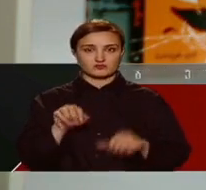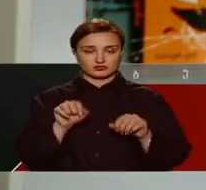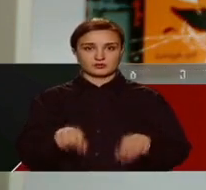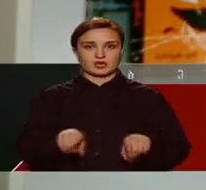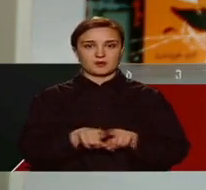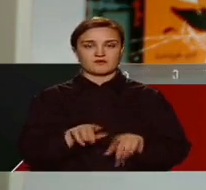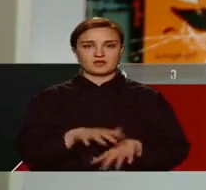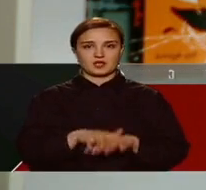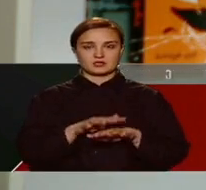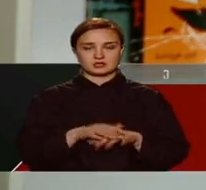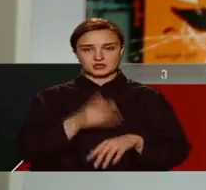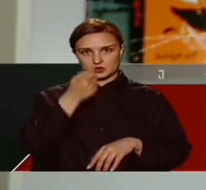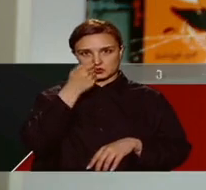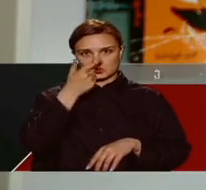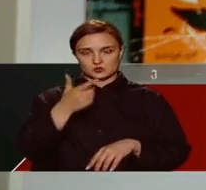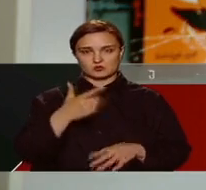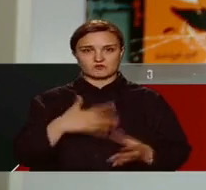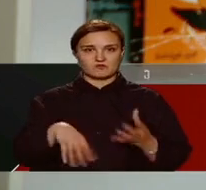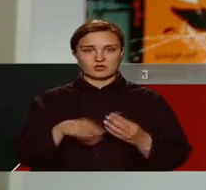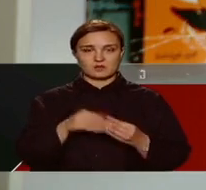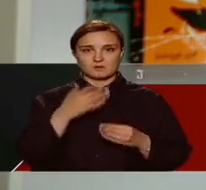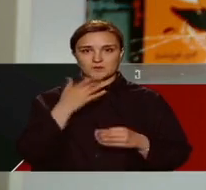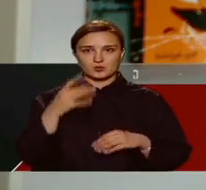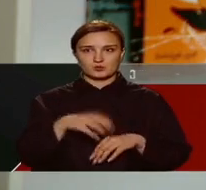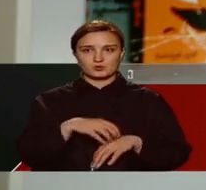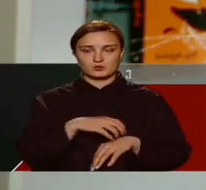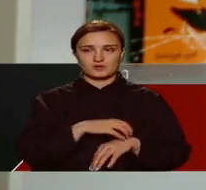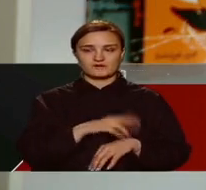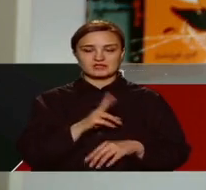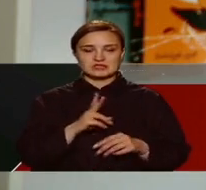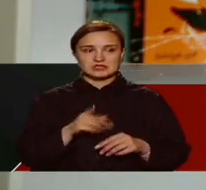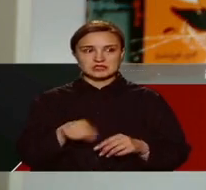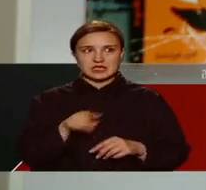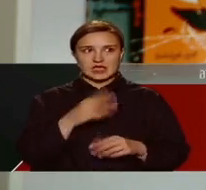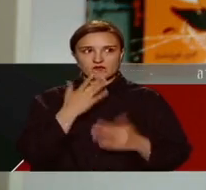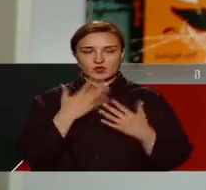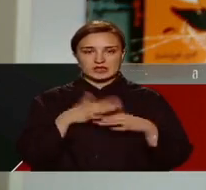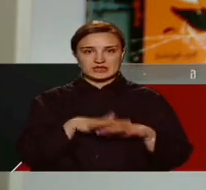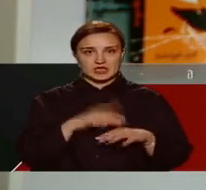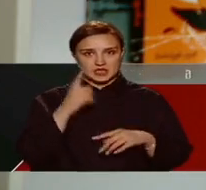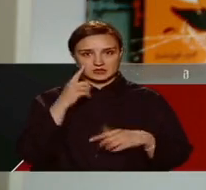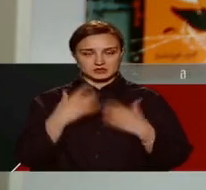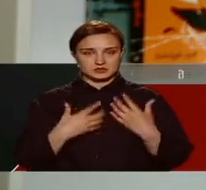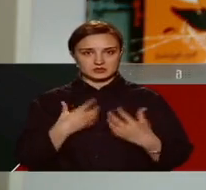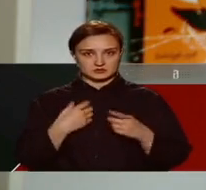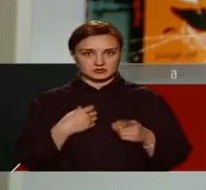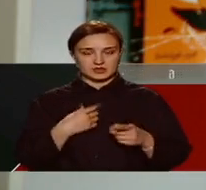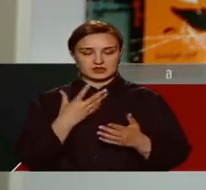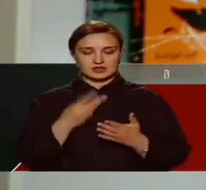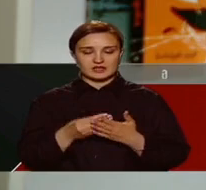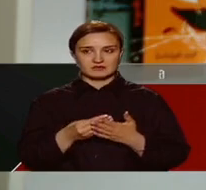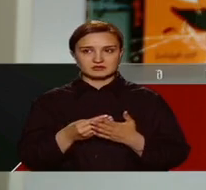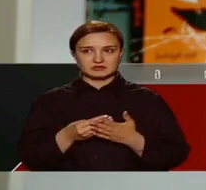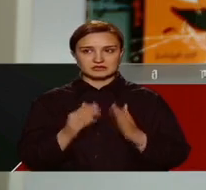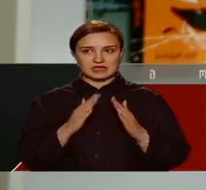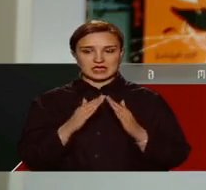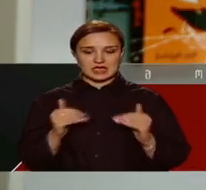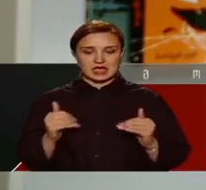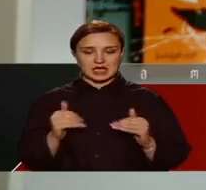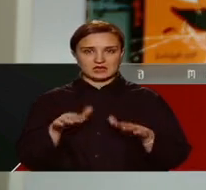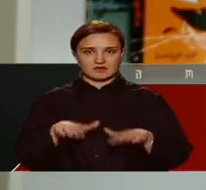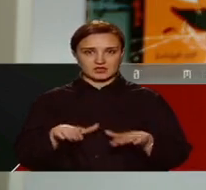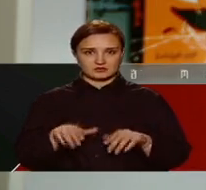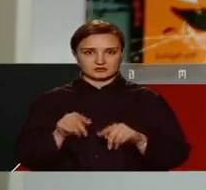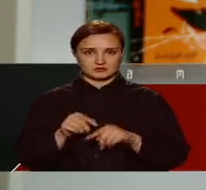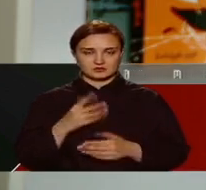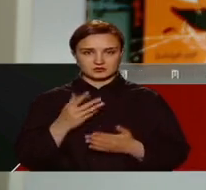ესეთი აქცია იყოს, რომ რუსთაველზე ყველა პოლიტიკურ პარტიას, ვისაც აწუხებს თქვა ევროინტეგრაცია, თავისი კარავი ქონდეს, ადგილი